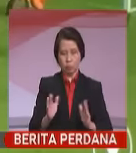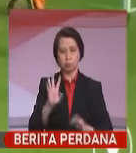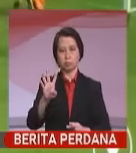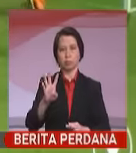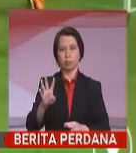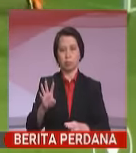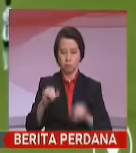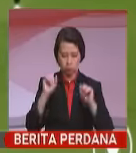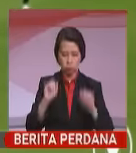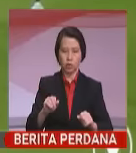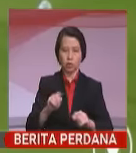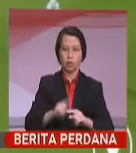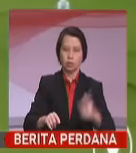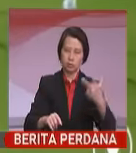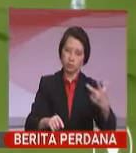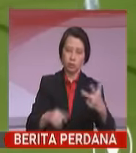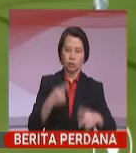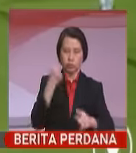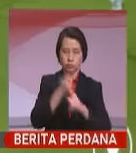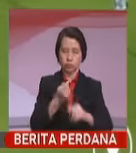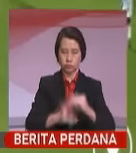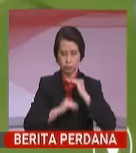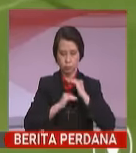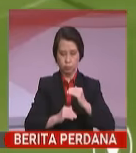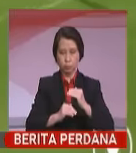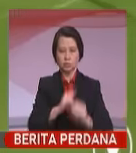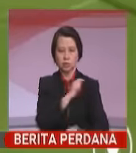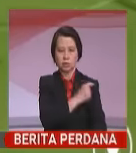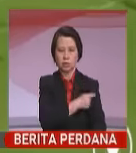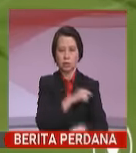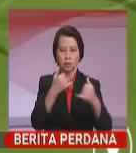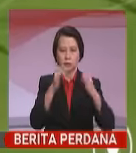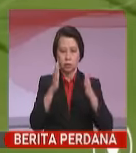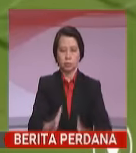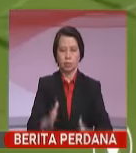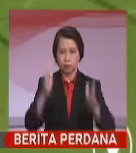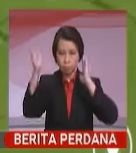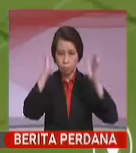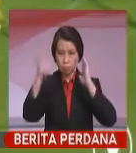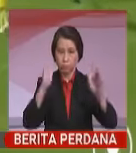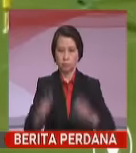yang diperuntukkan. Ia bertujuan untuk mengoptimumkan tenaga pemain tempatan.